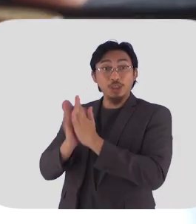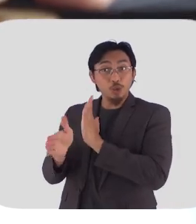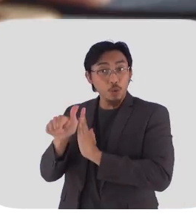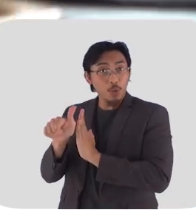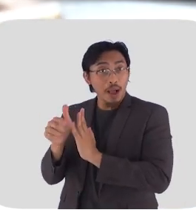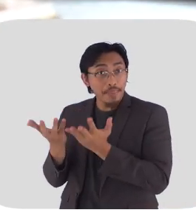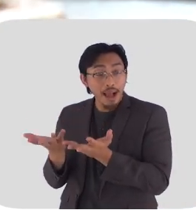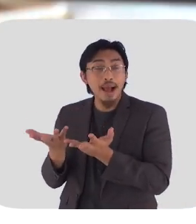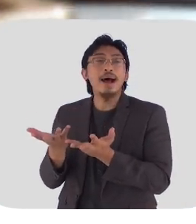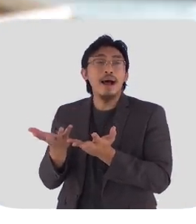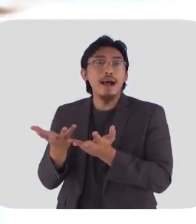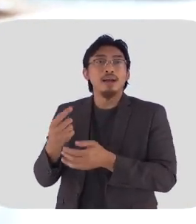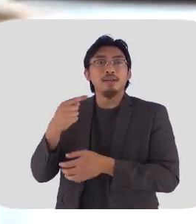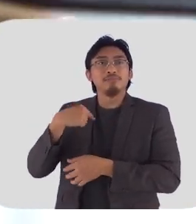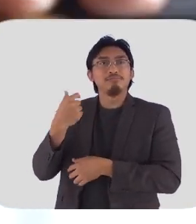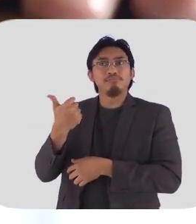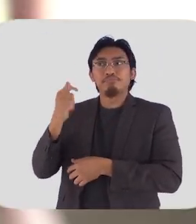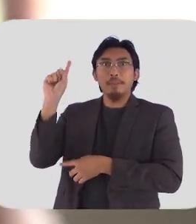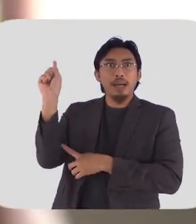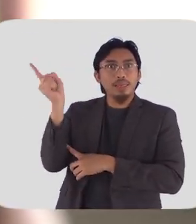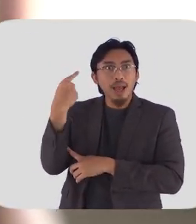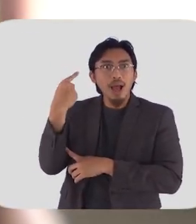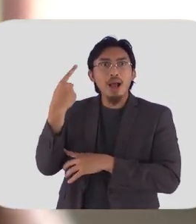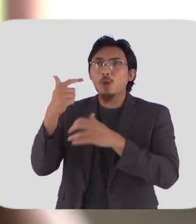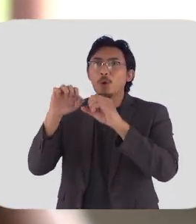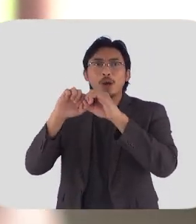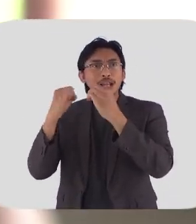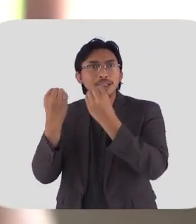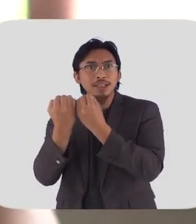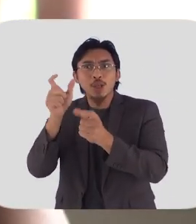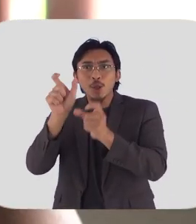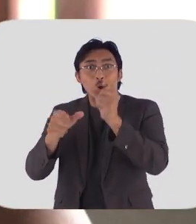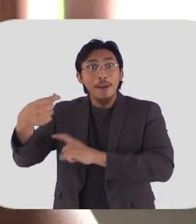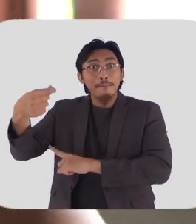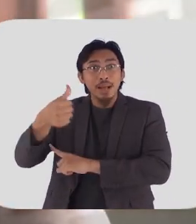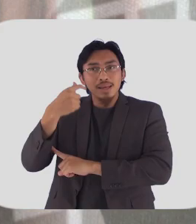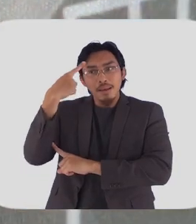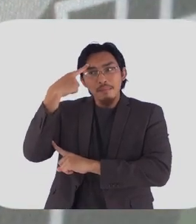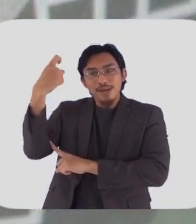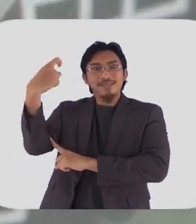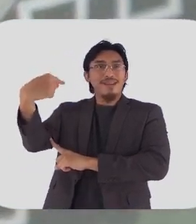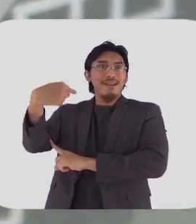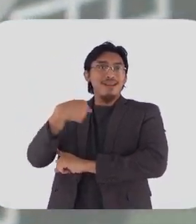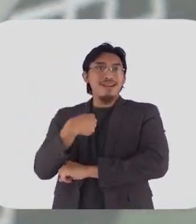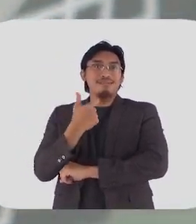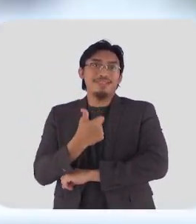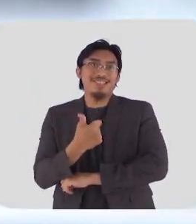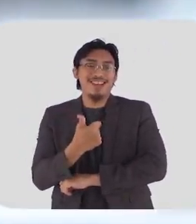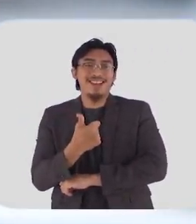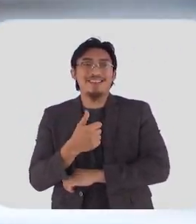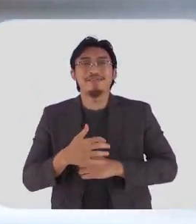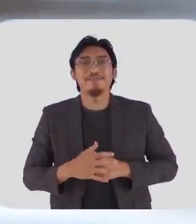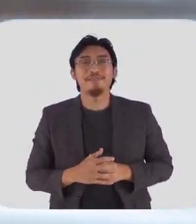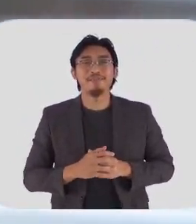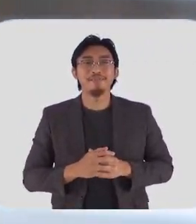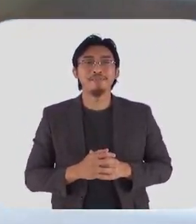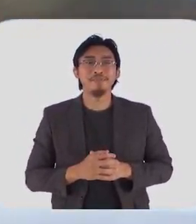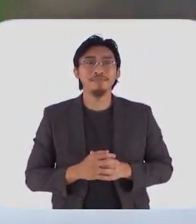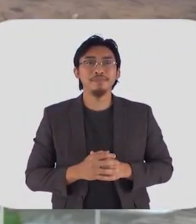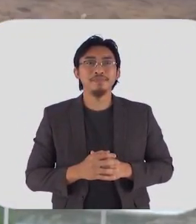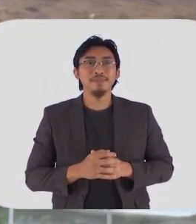listrik seperti itu. Adapun manfaat secara tidak langsungnya adalah kami akan lebih dapat kepercayaan dari